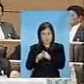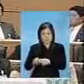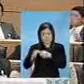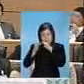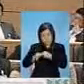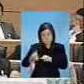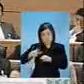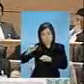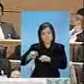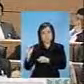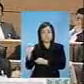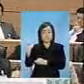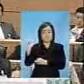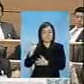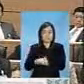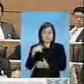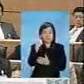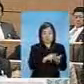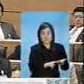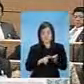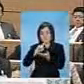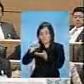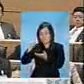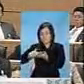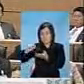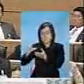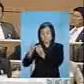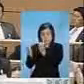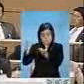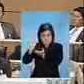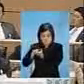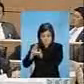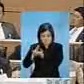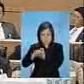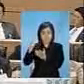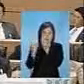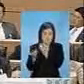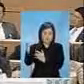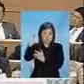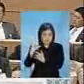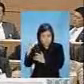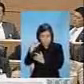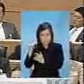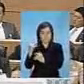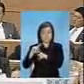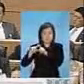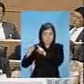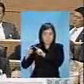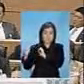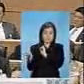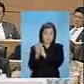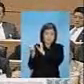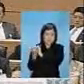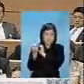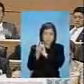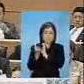แล้วครับถูกใครไปยื่นแล้วศาลรัฐธรรมนูญรับเรื่องไว้ครอบครัวญาติมิตรวงตระกูลก็ได้รับความเดือดร้อนได้รับผลกระทบ